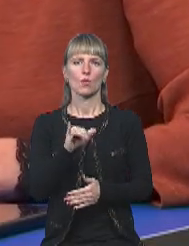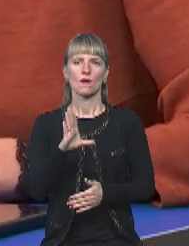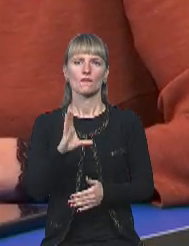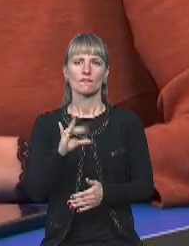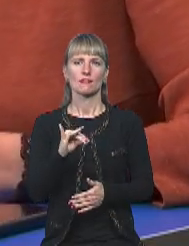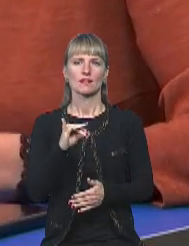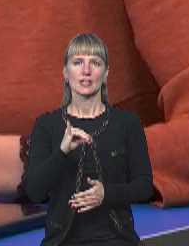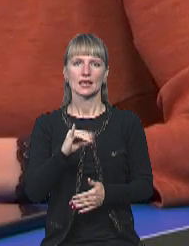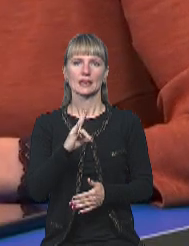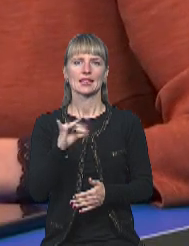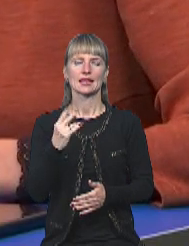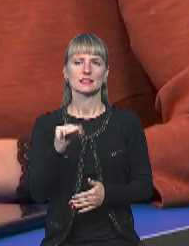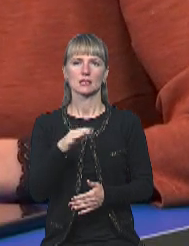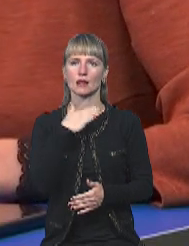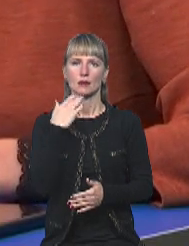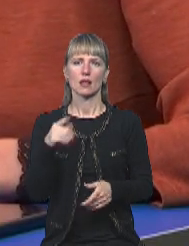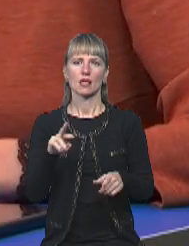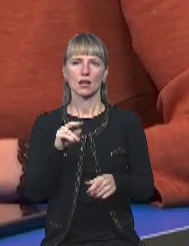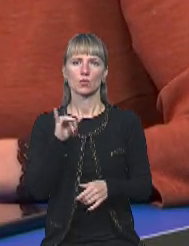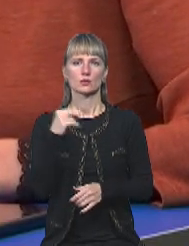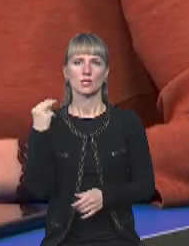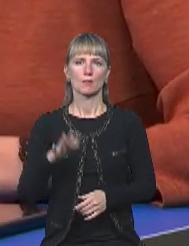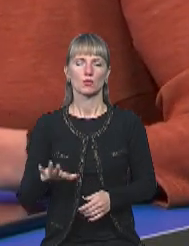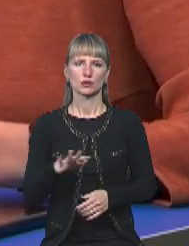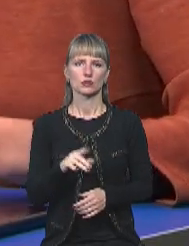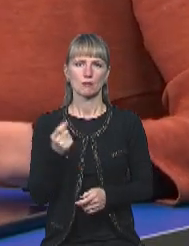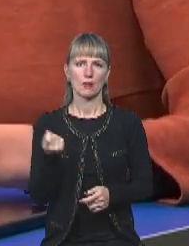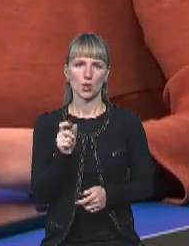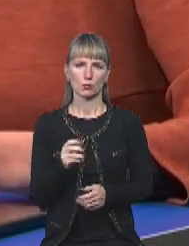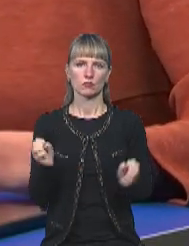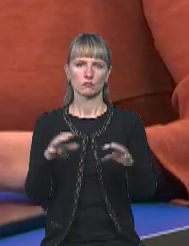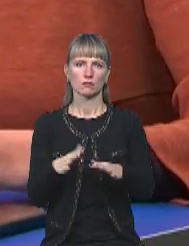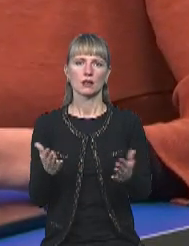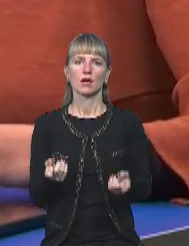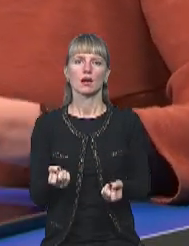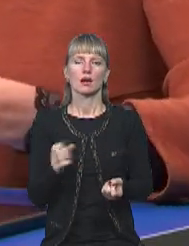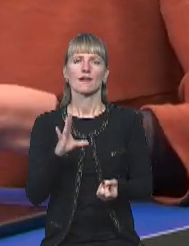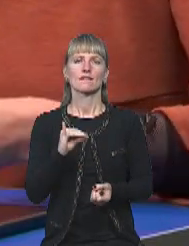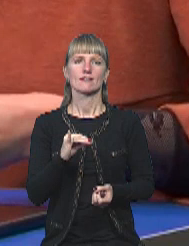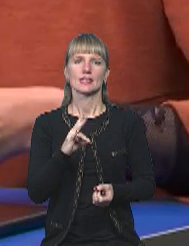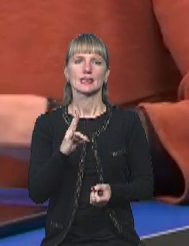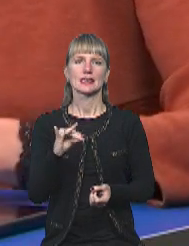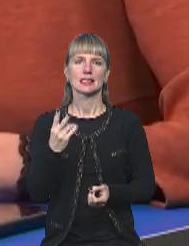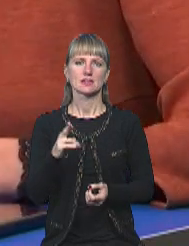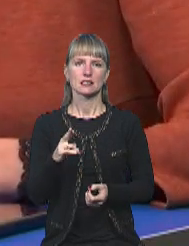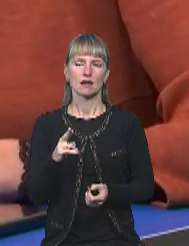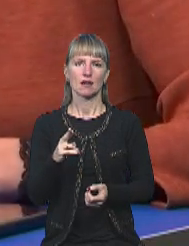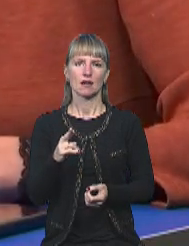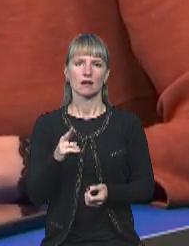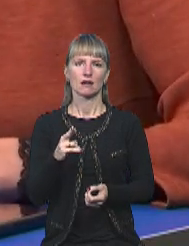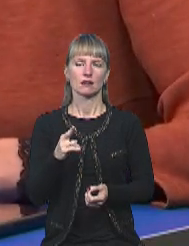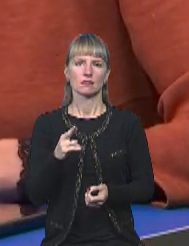але він був не таким масовим, навіть як у Запоріжжі, так? Так. У Вінниці... Що, як Винниця реагувала, на твою думку? Мені було дуже